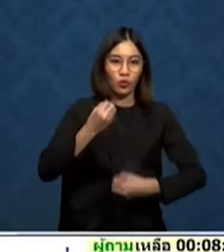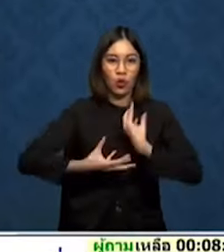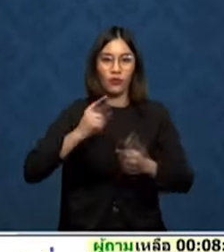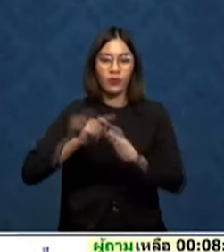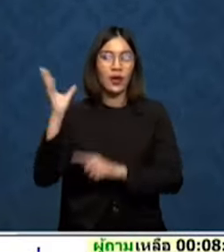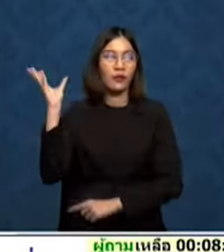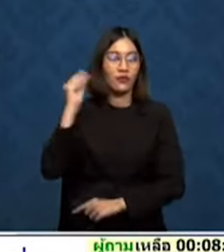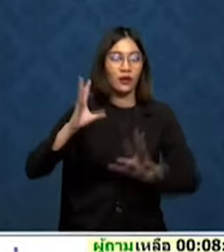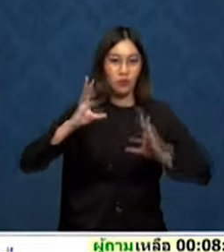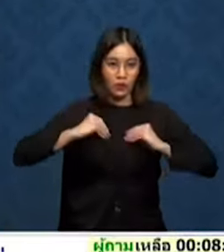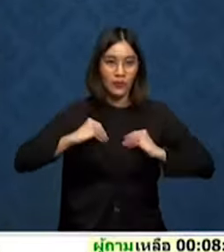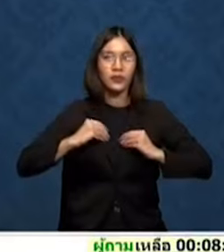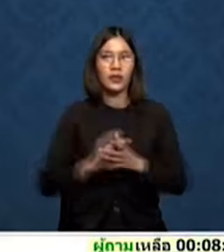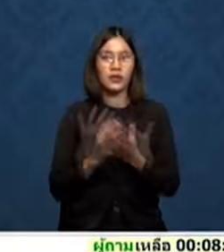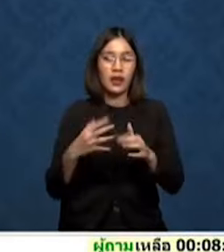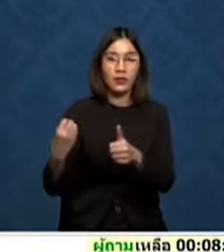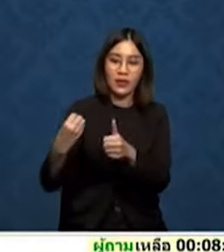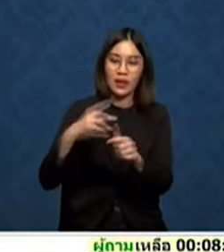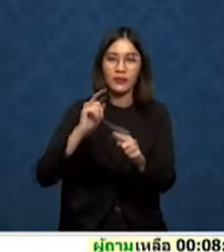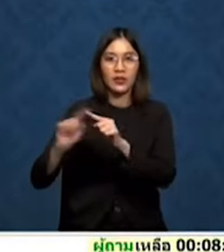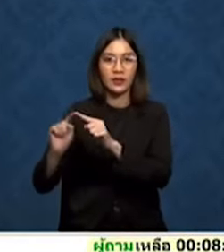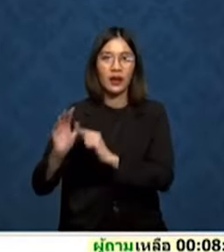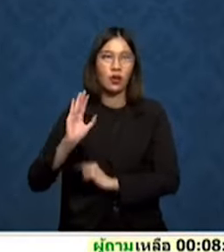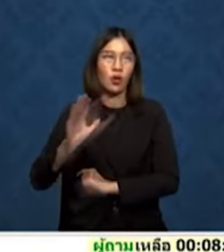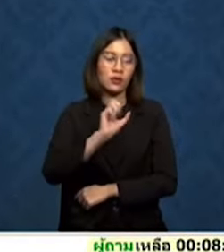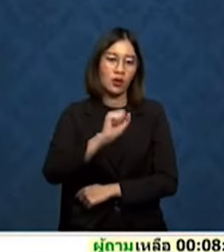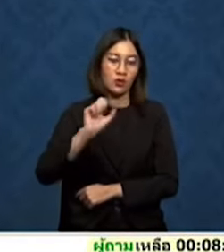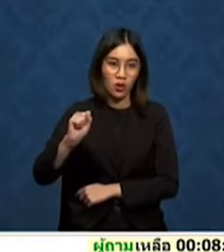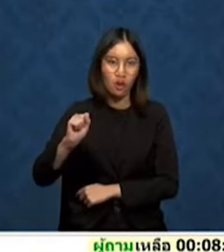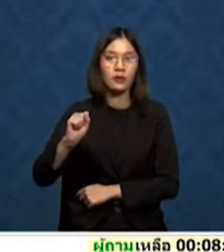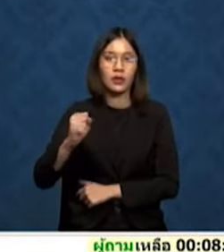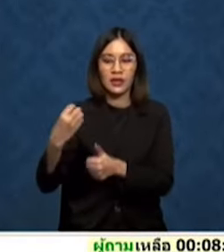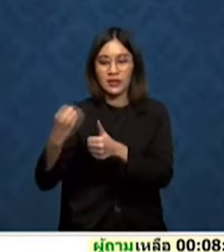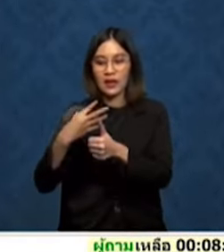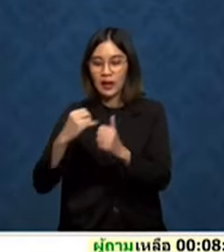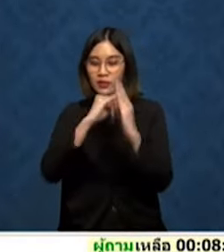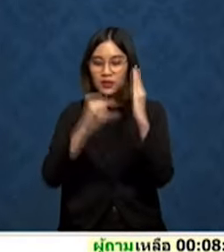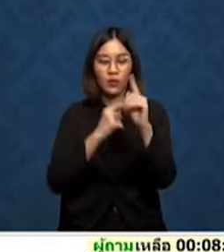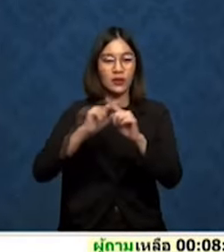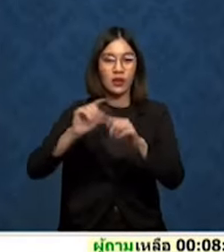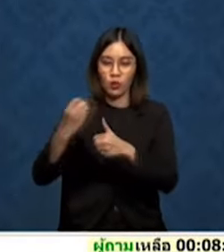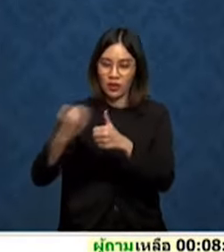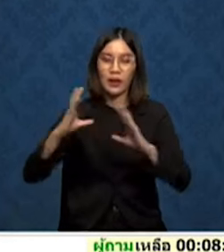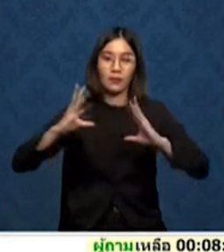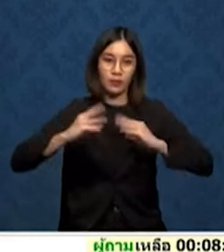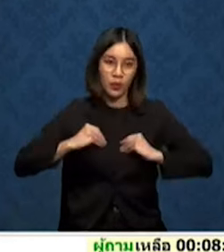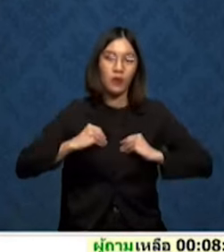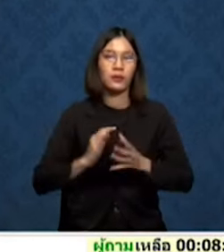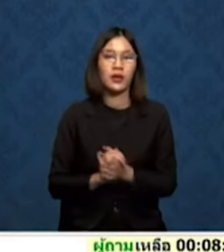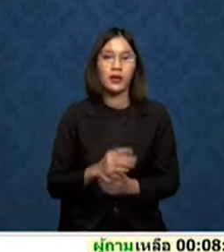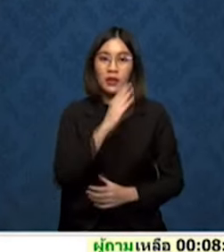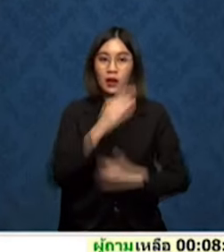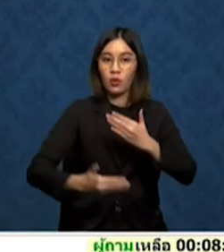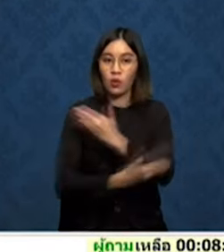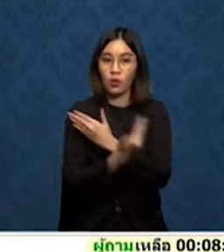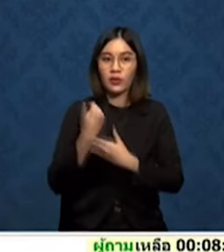รับฟังความอ่าแนะนำข้อแนะนำจากท่านสมาชิกสภาผู้ทไทยราษฎรในทุกๆจังหวัดอยู่แล้วนะครับดังนั้นเองถ้ามีโอกาส